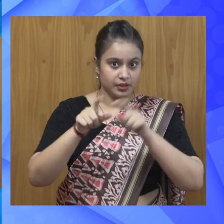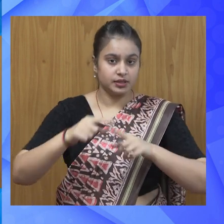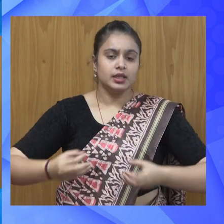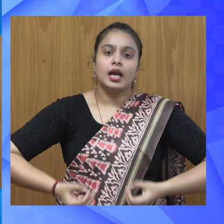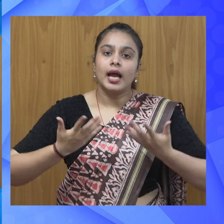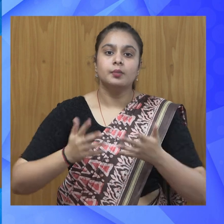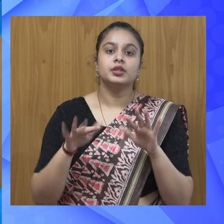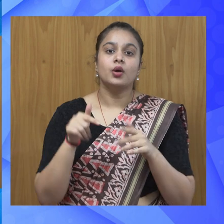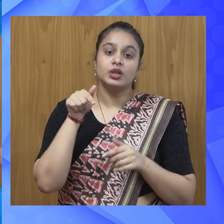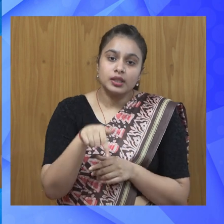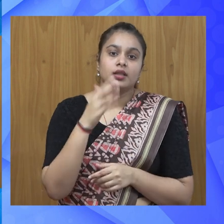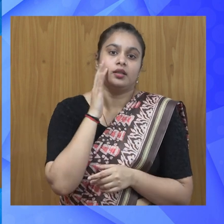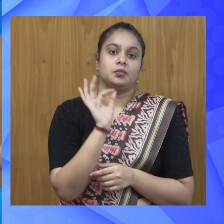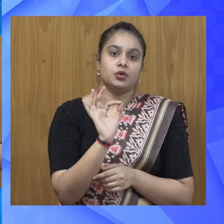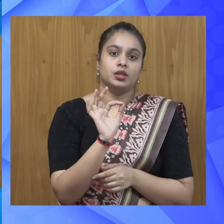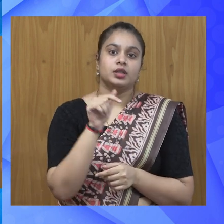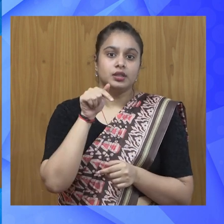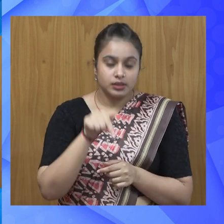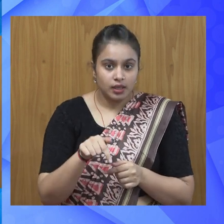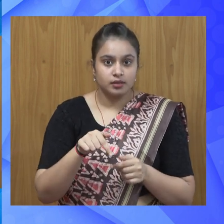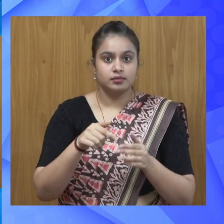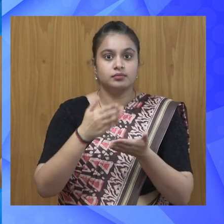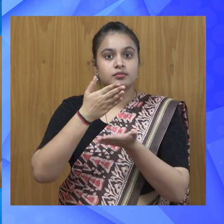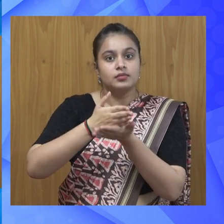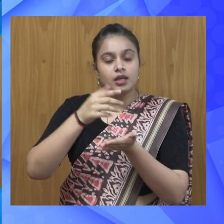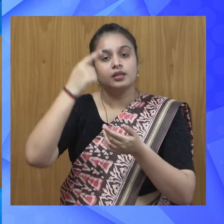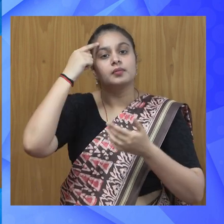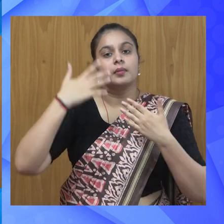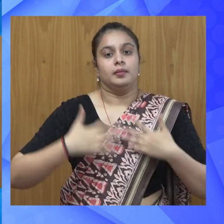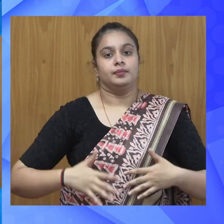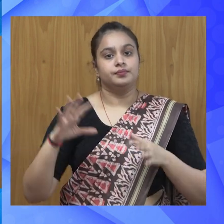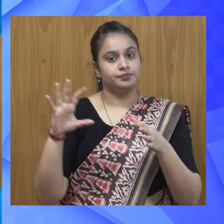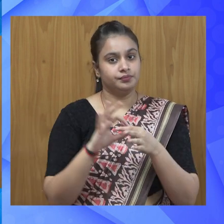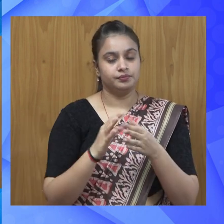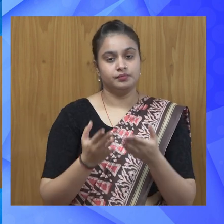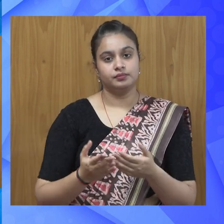रहे, ये सबसे इम्पोर्टेंट है और उसी का ही भाग मानसिक स्वास्थ्य में।